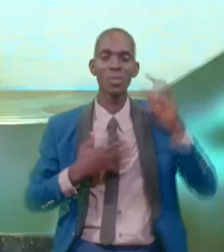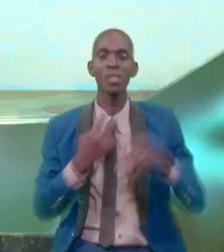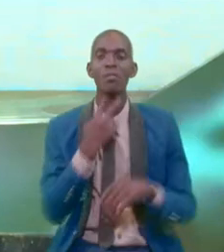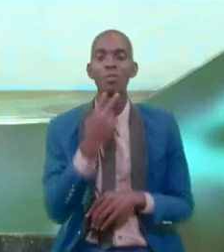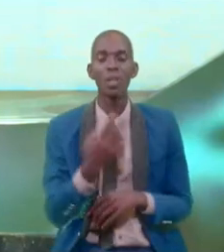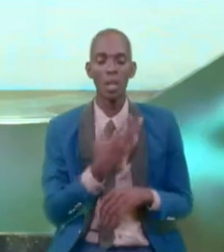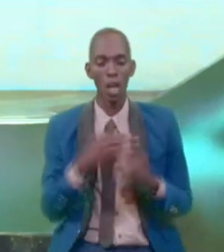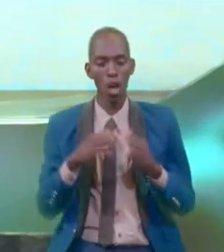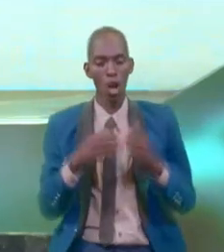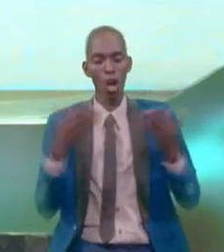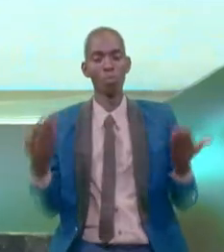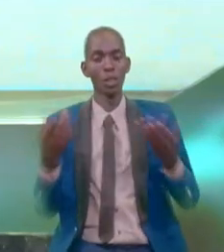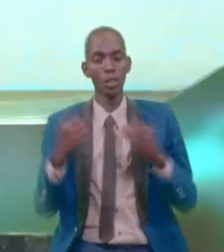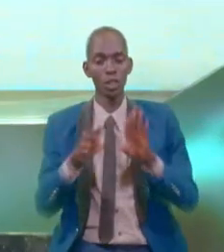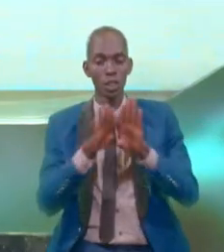la porte,